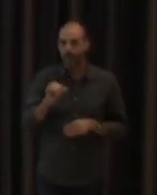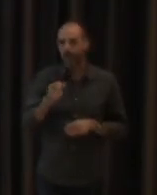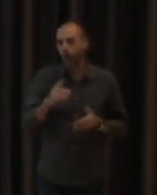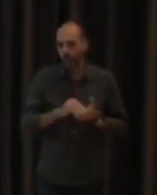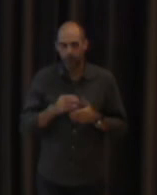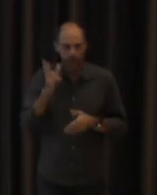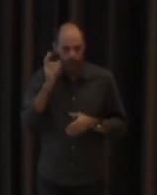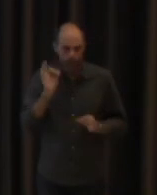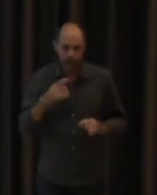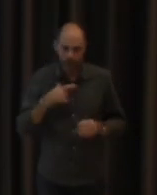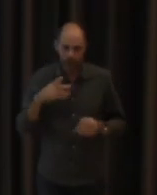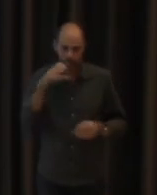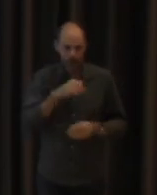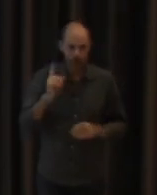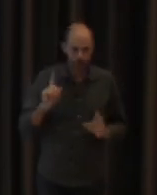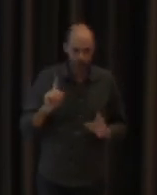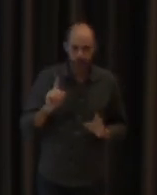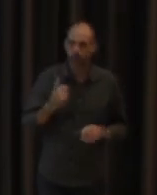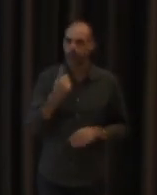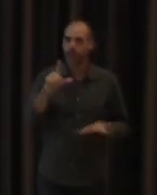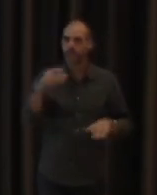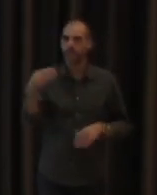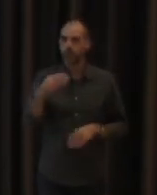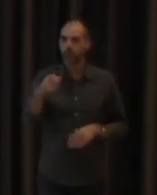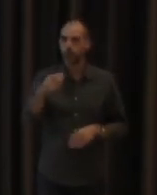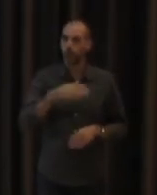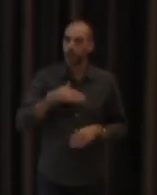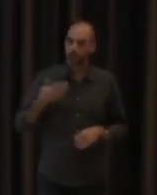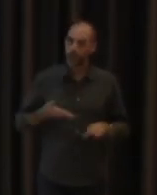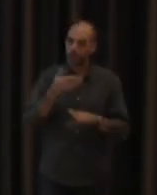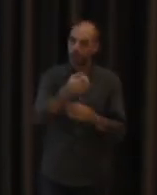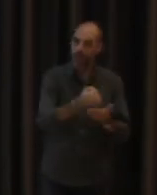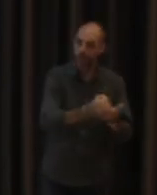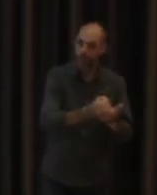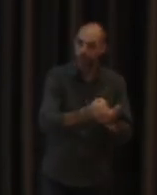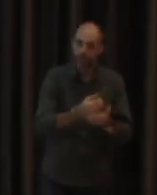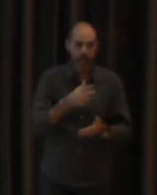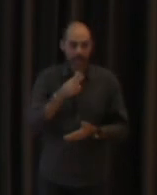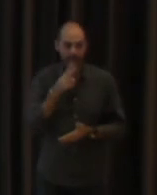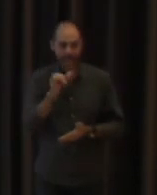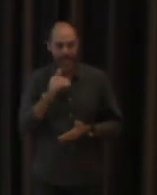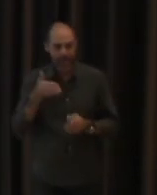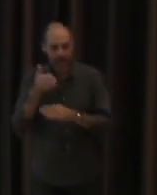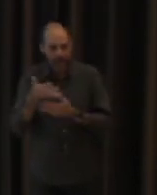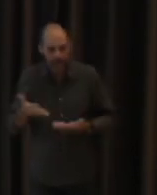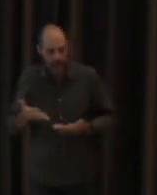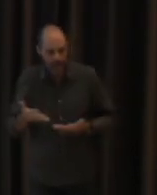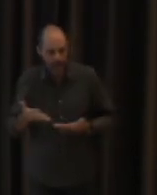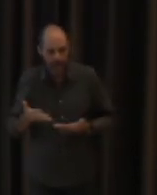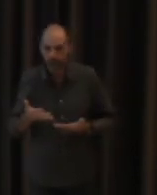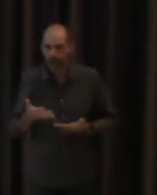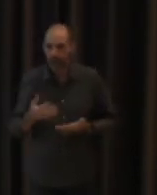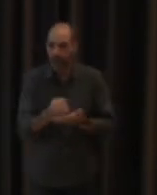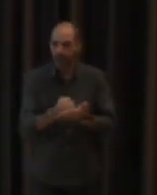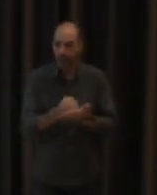la sentireu. 17B. Vols que vagi a la farmàcia? I aniré ara mateix, si vols. Veieu, la farmàcia no és